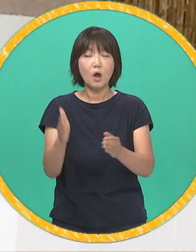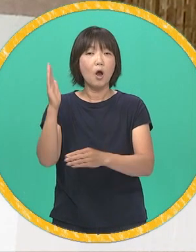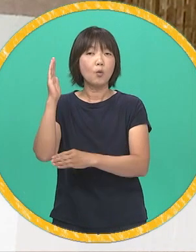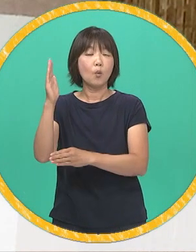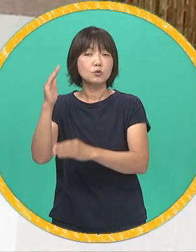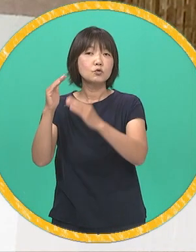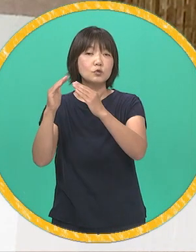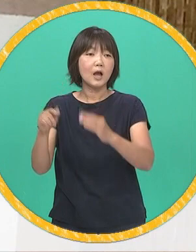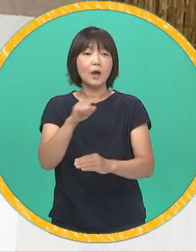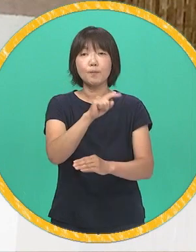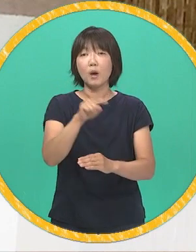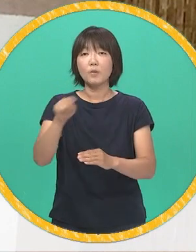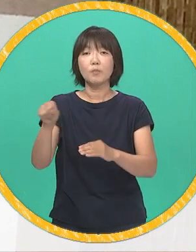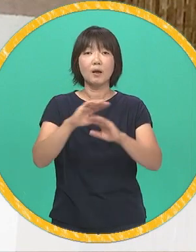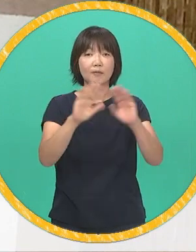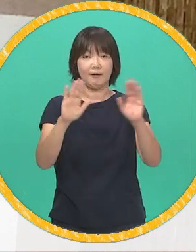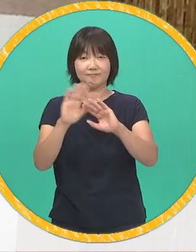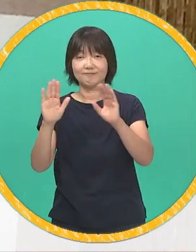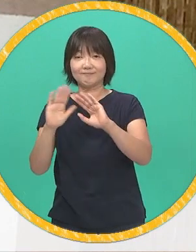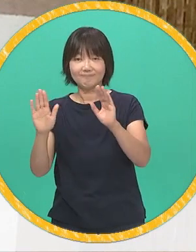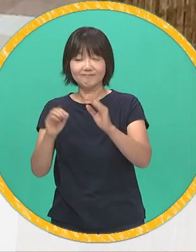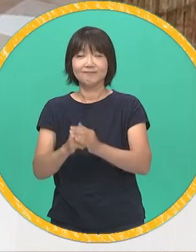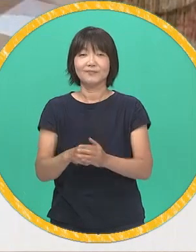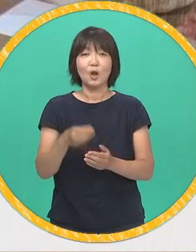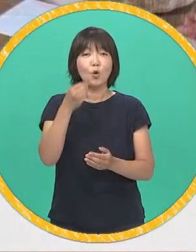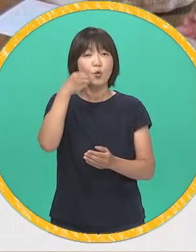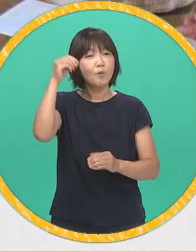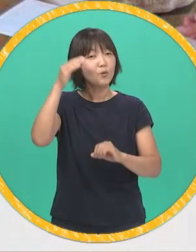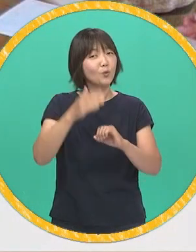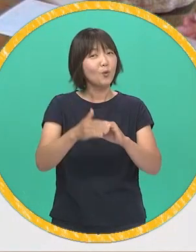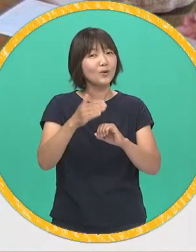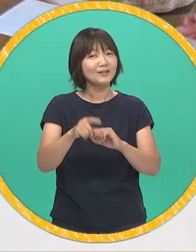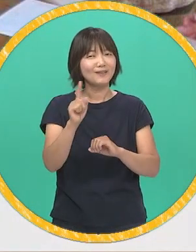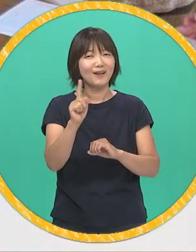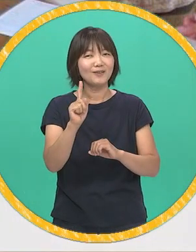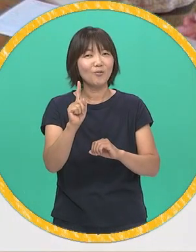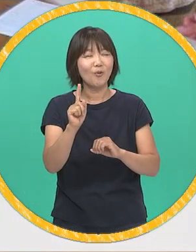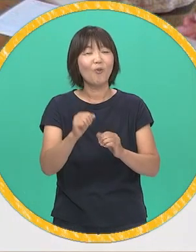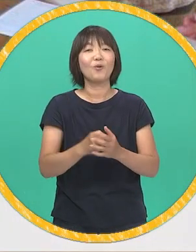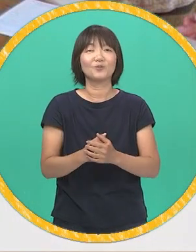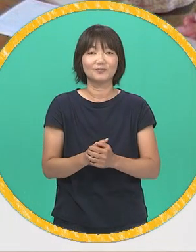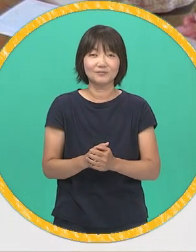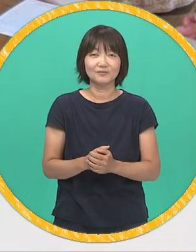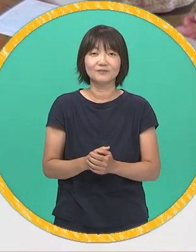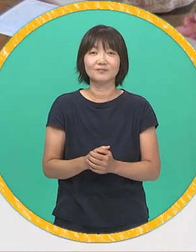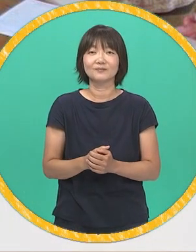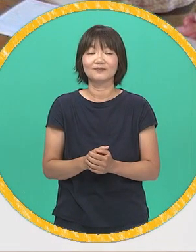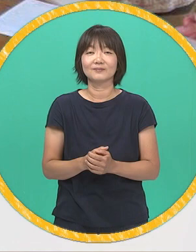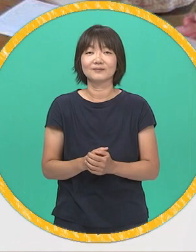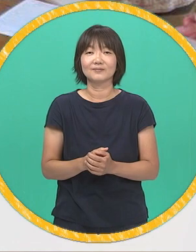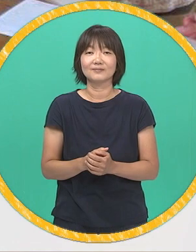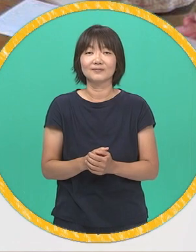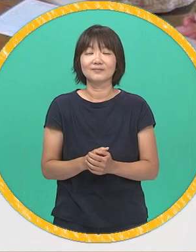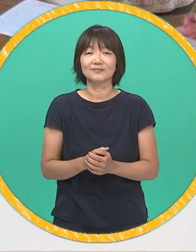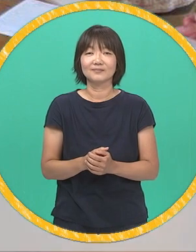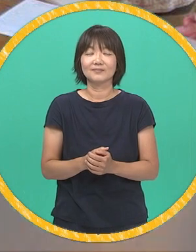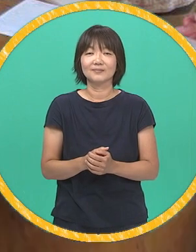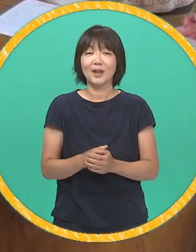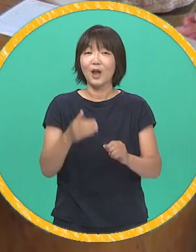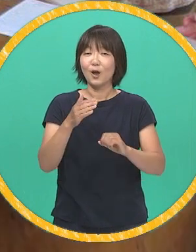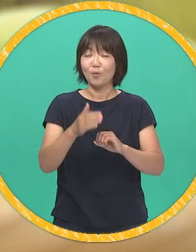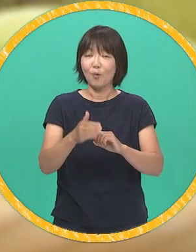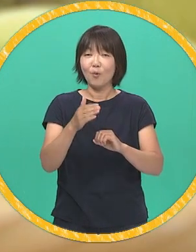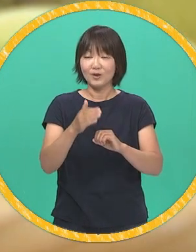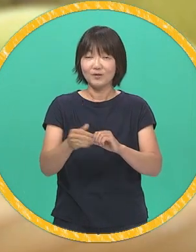豪州会などを開催しているのでちょっと梅料理って気になりますですよねそんな田崎さんのために料理